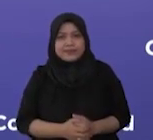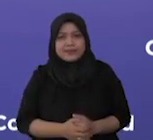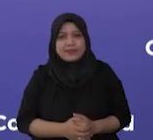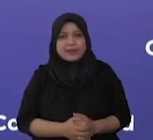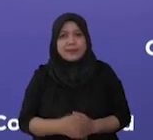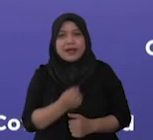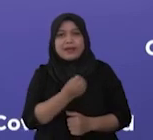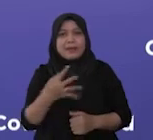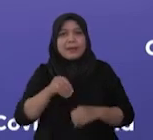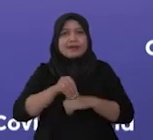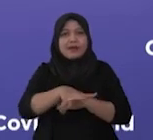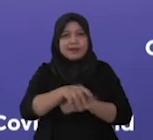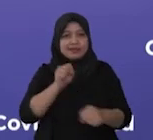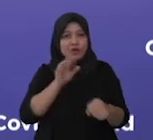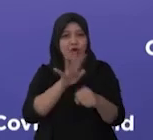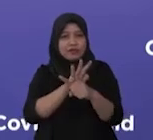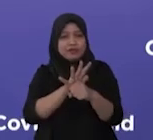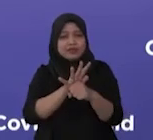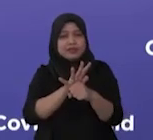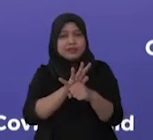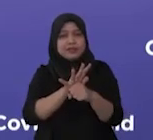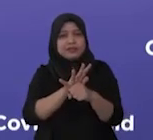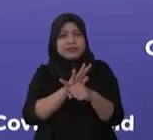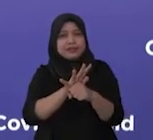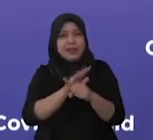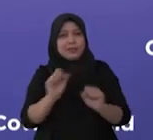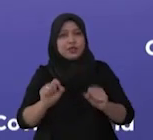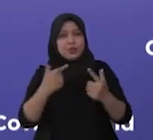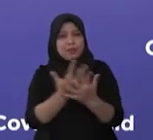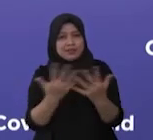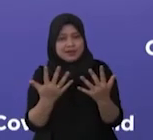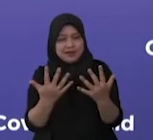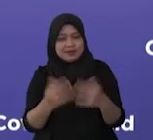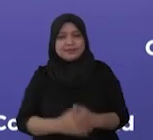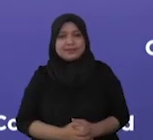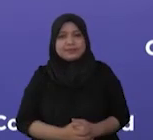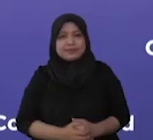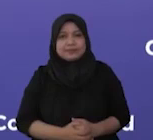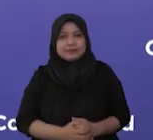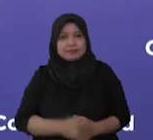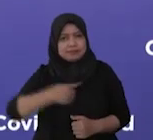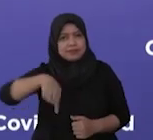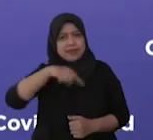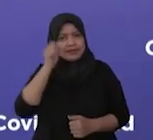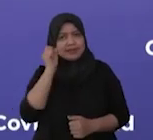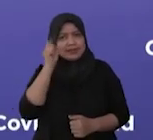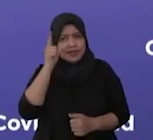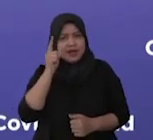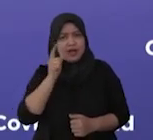dampak konflik 19 ini di dalam kehidupan masyarakat kita kita menyadari